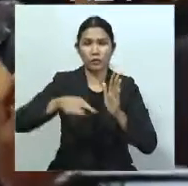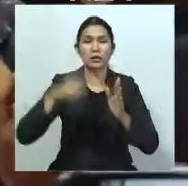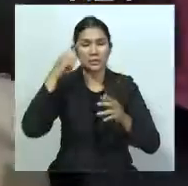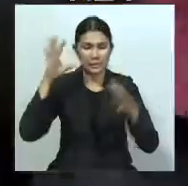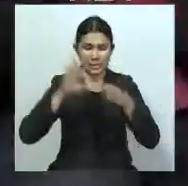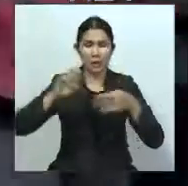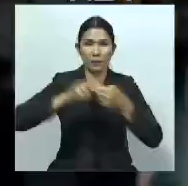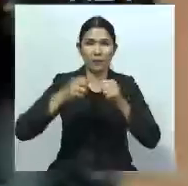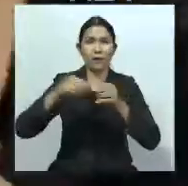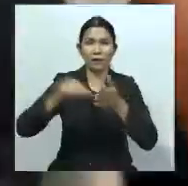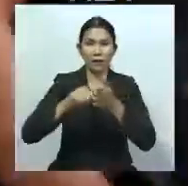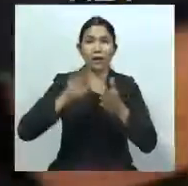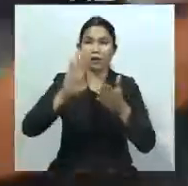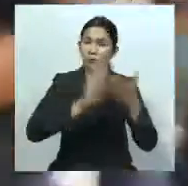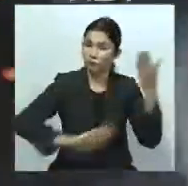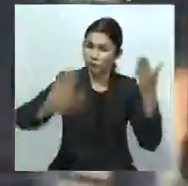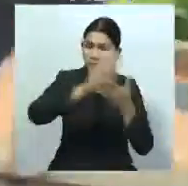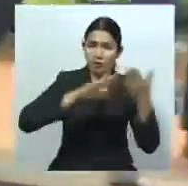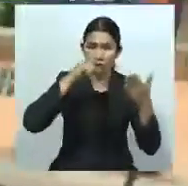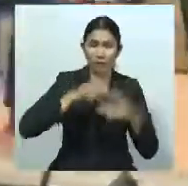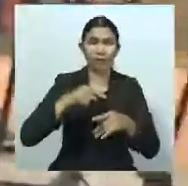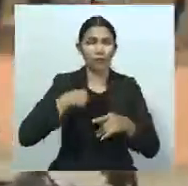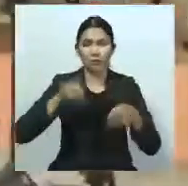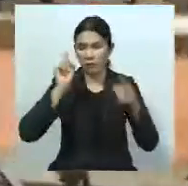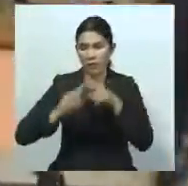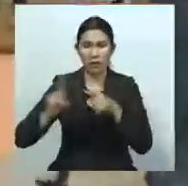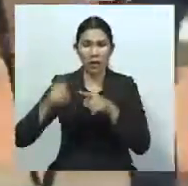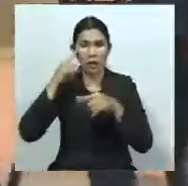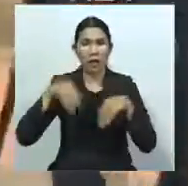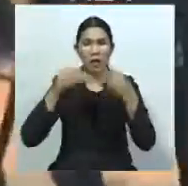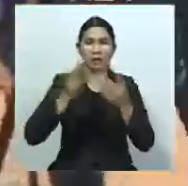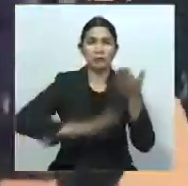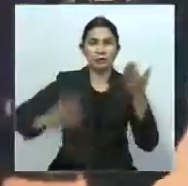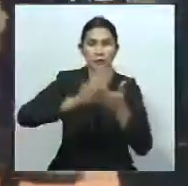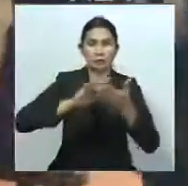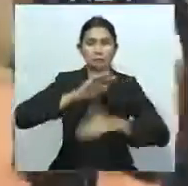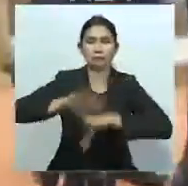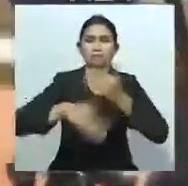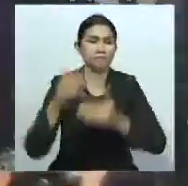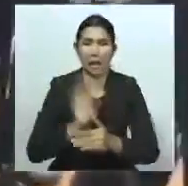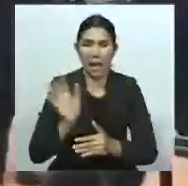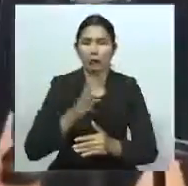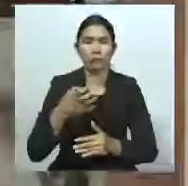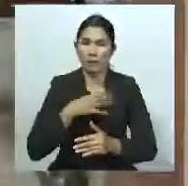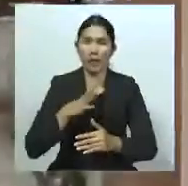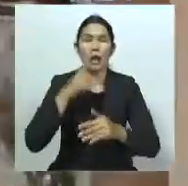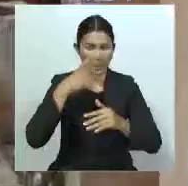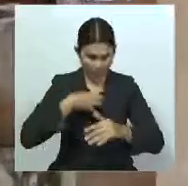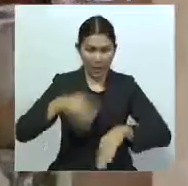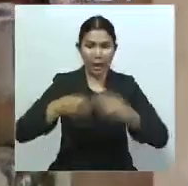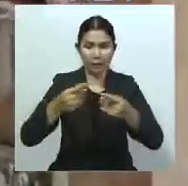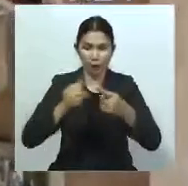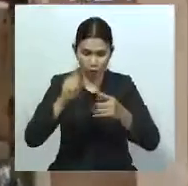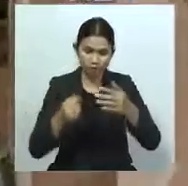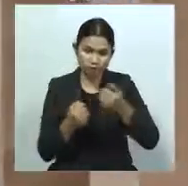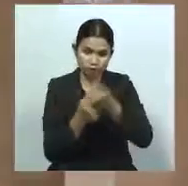การแก้ปัญหาของประเทศทางพรรคจะไม่สร้างเงื่อนไขอะไรที่ทำให้ประเทศขับเคลื่อนไปไม่ได้ซึ่งถ้าทำให้ประเทศขับเคลื่อนไป